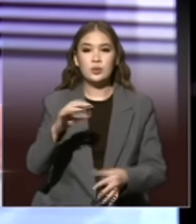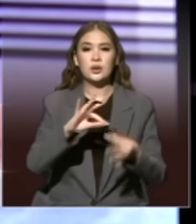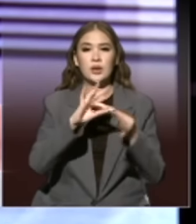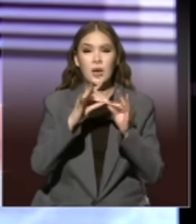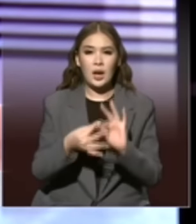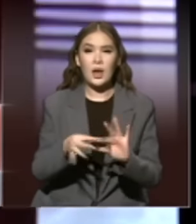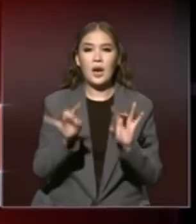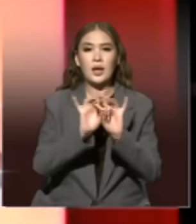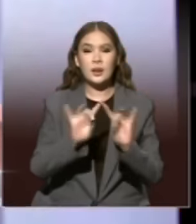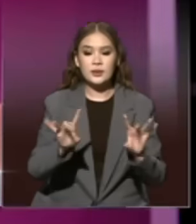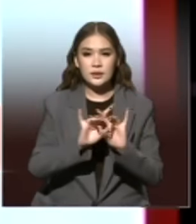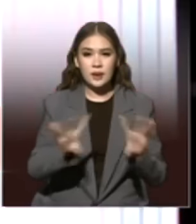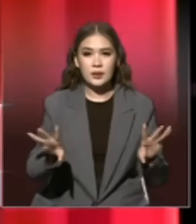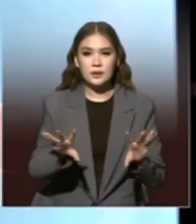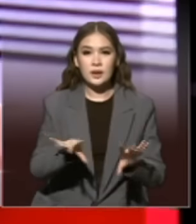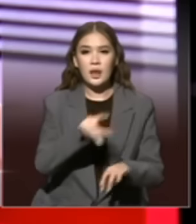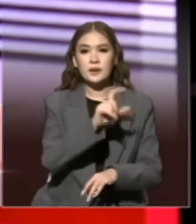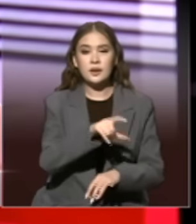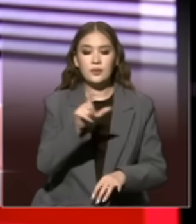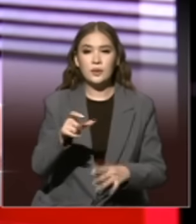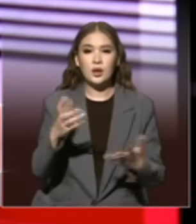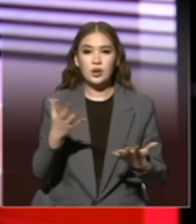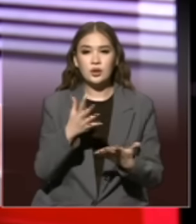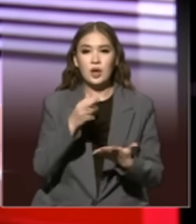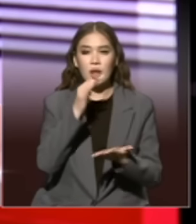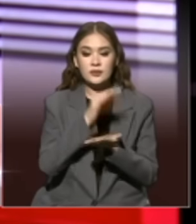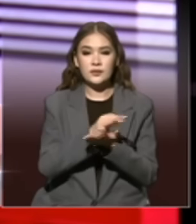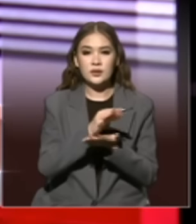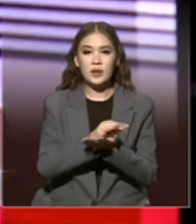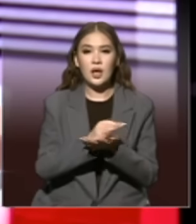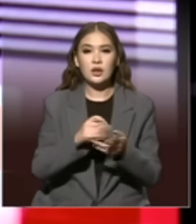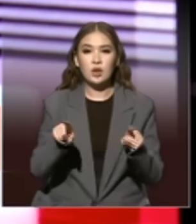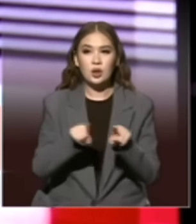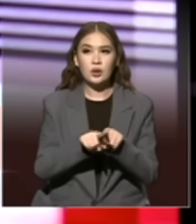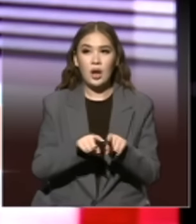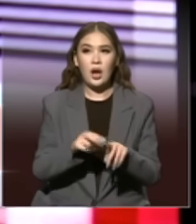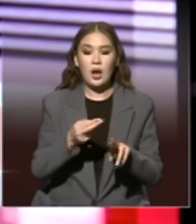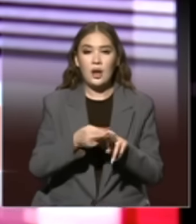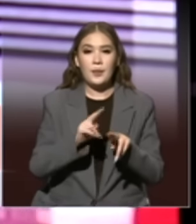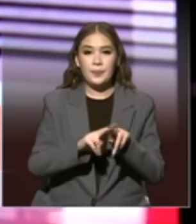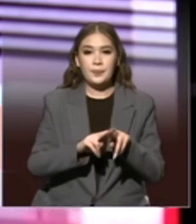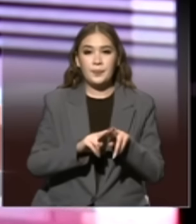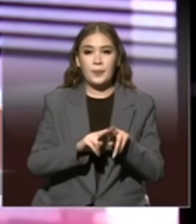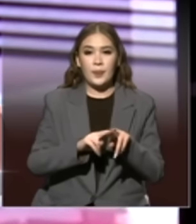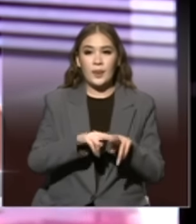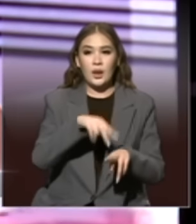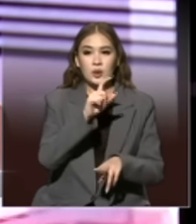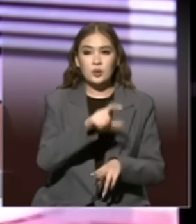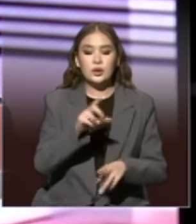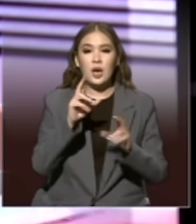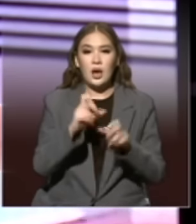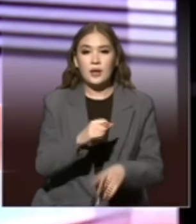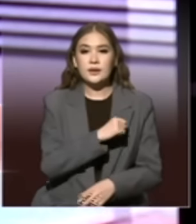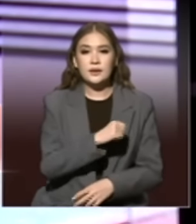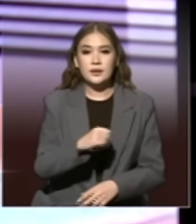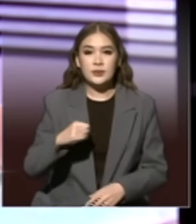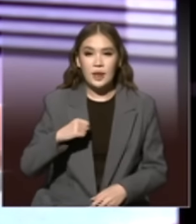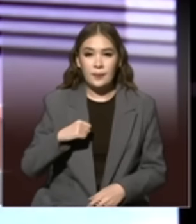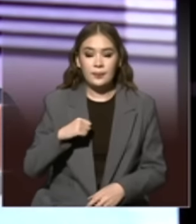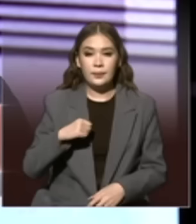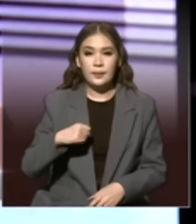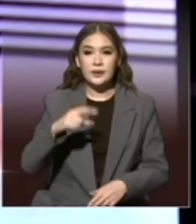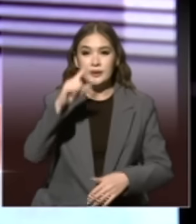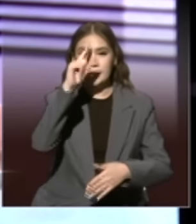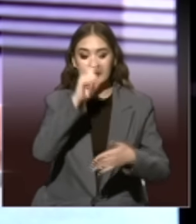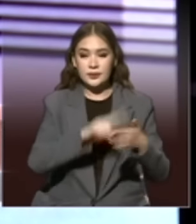түсіндіретін алқабилерге түсініксіз болған жағдайда құзырет бар. Ал алқабилер өзі қалай сенеді,